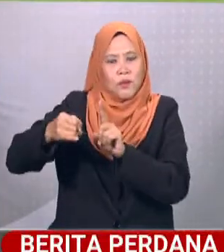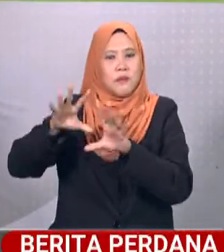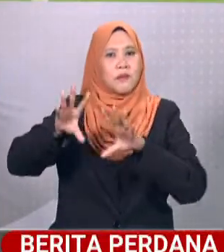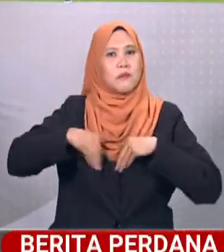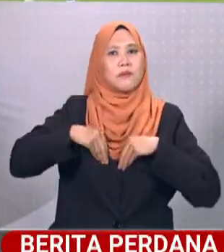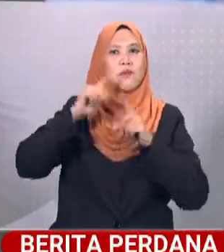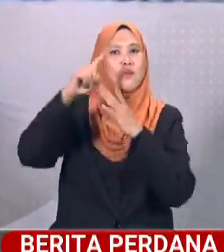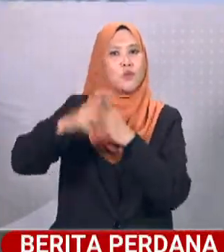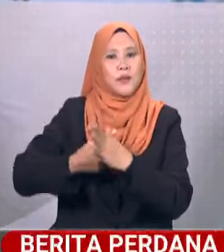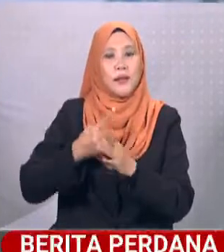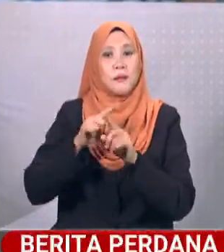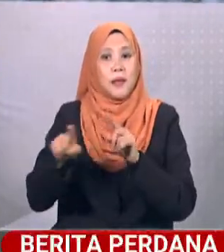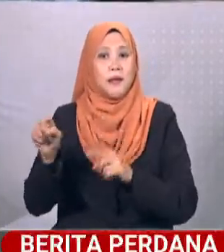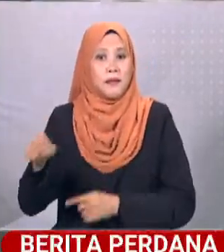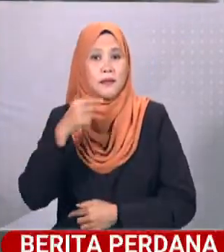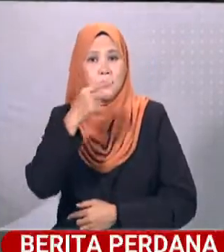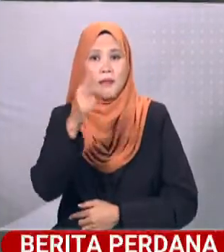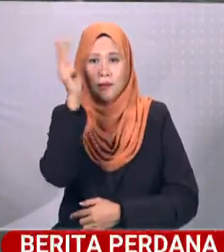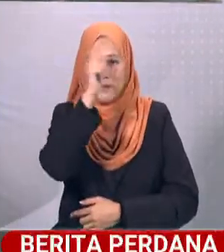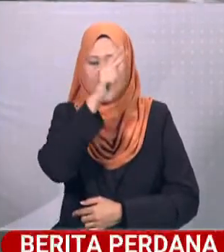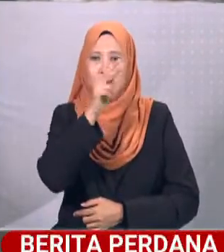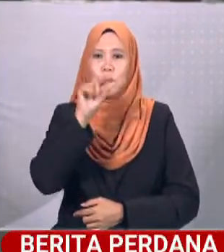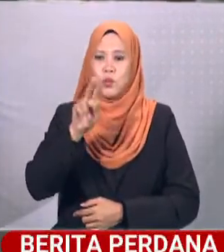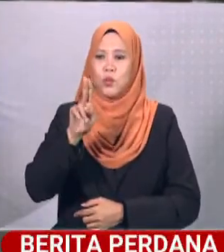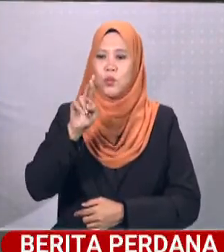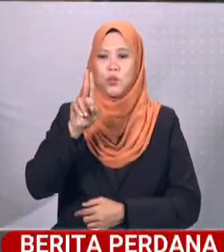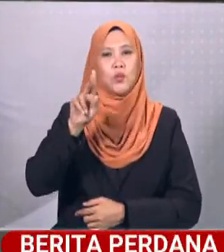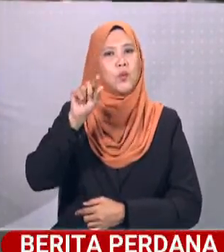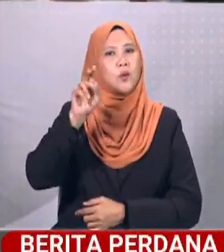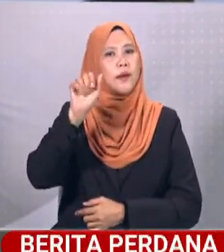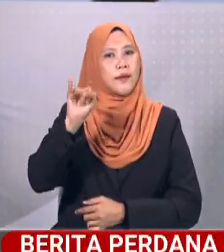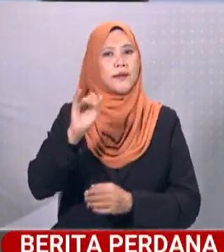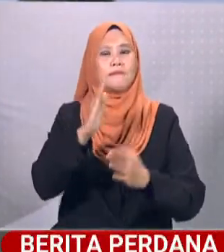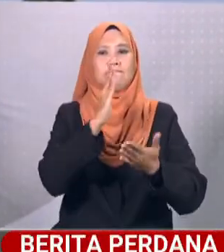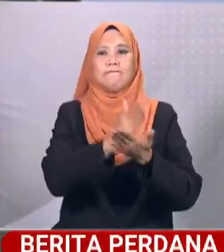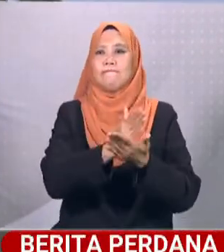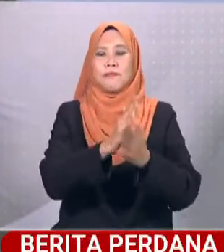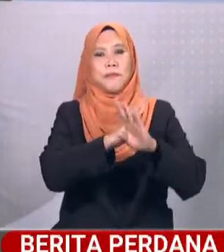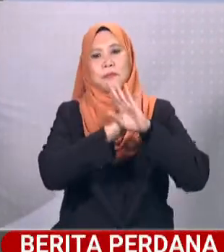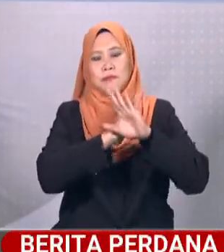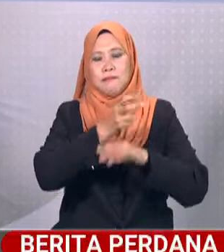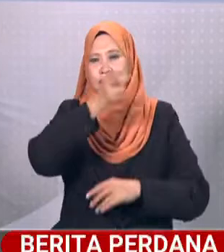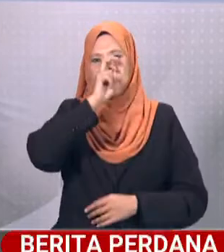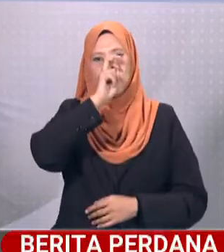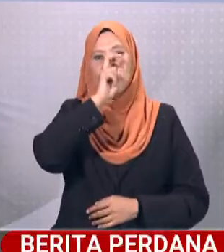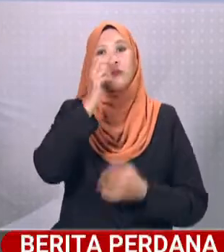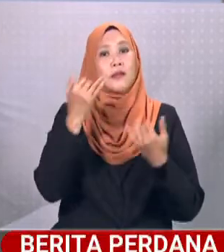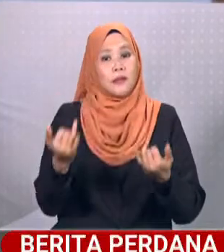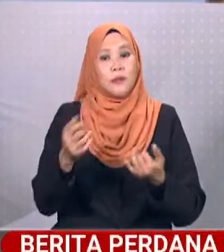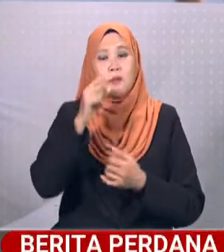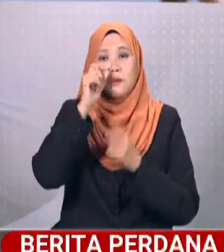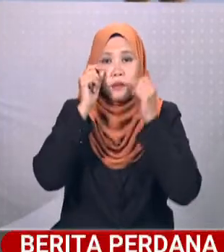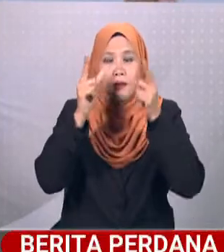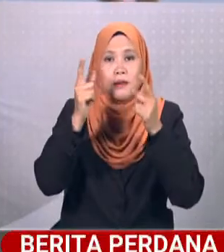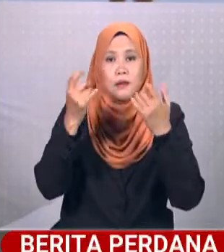pada itu, Suarez turut meminta agar kerajaan Uruguay mengenakan sekatan atau lockdown yang lebih ketat. Beliau menyedari